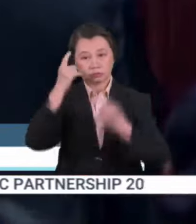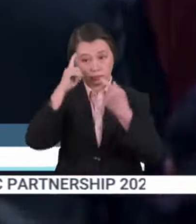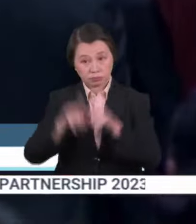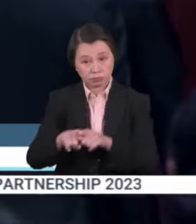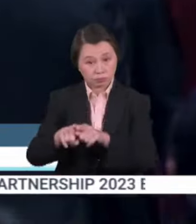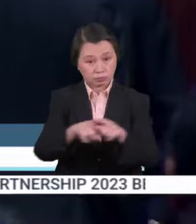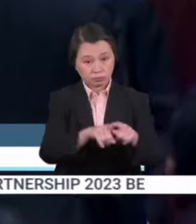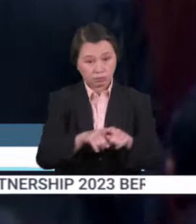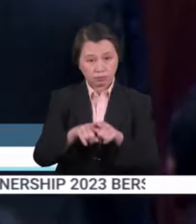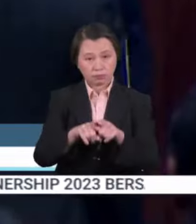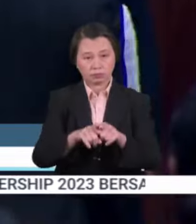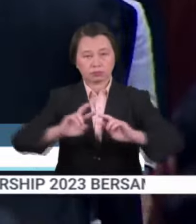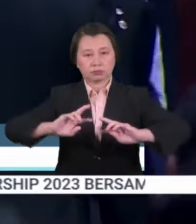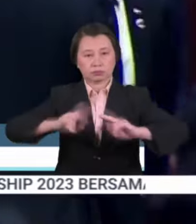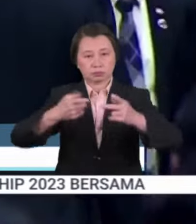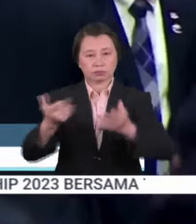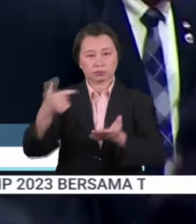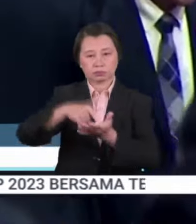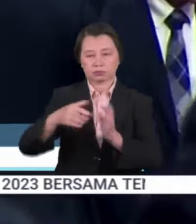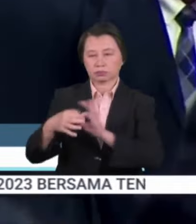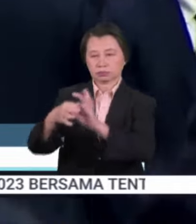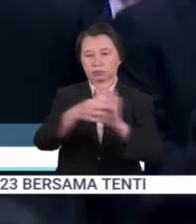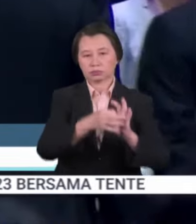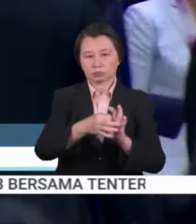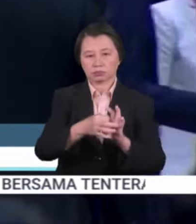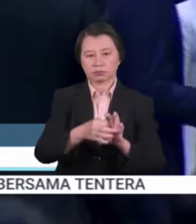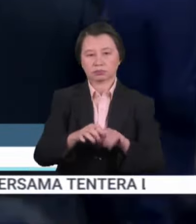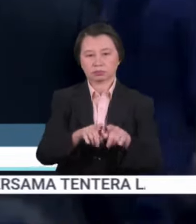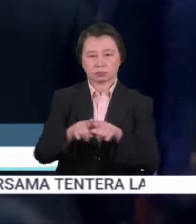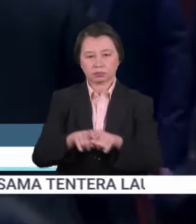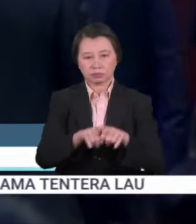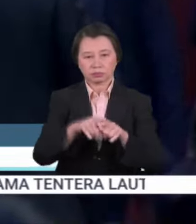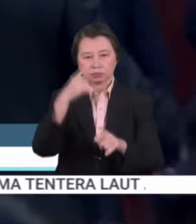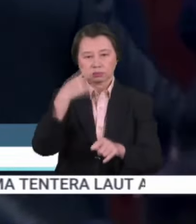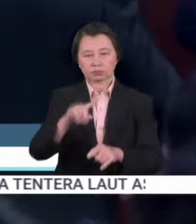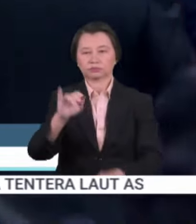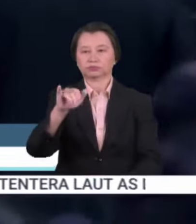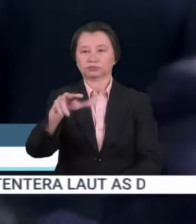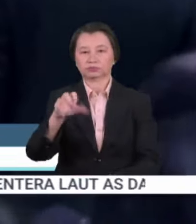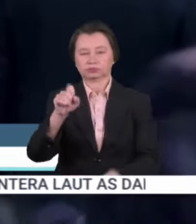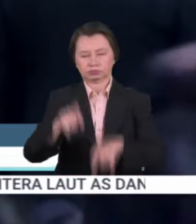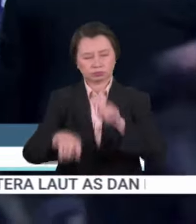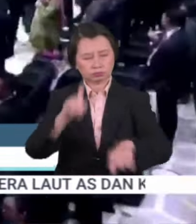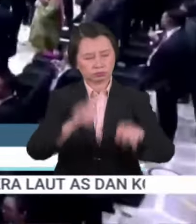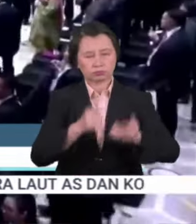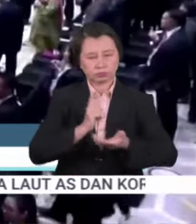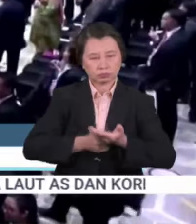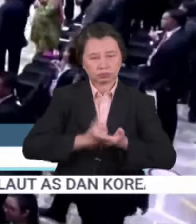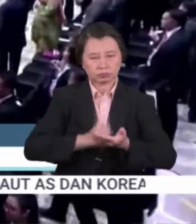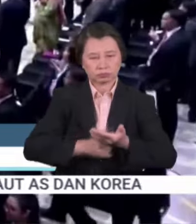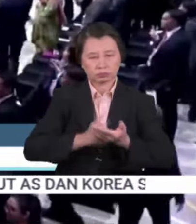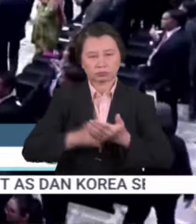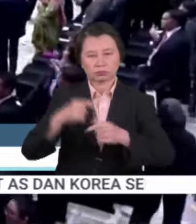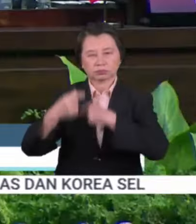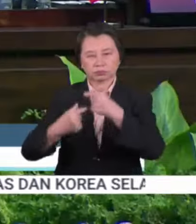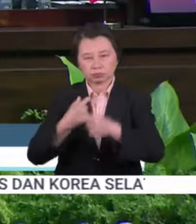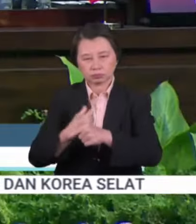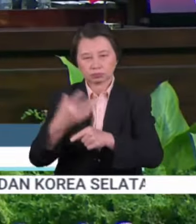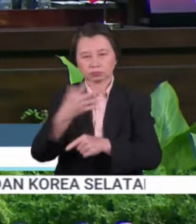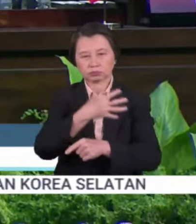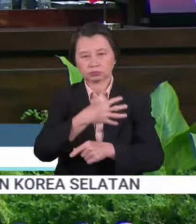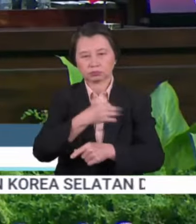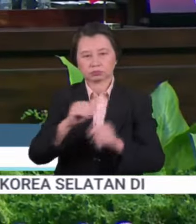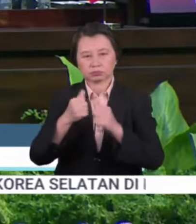terus berkukuh dan pertingkatkan lagi kerjasama serantau pelbagai isu dibincangkan antaranya persangangan geopolitik dan